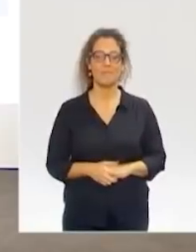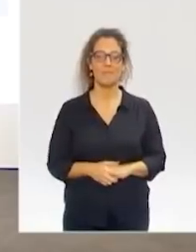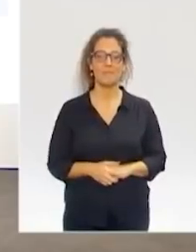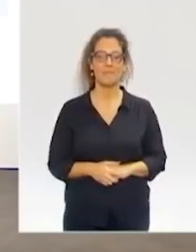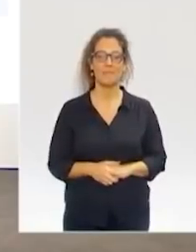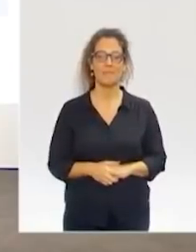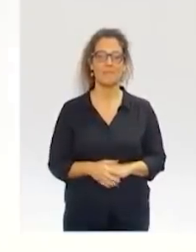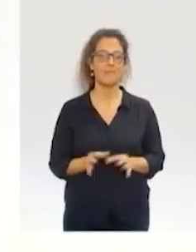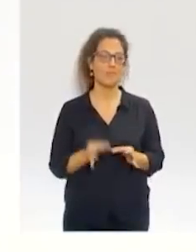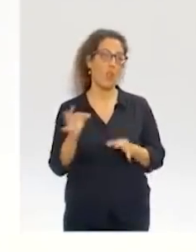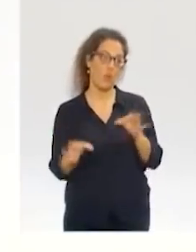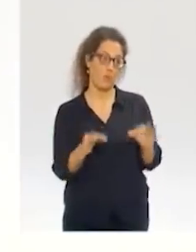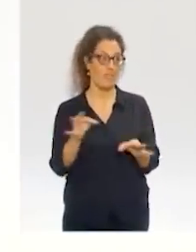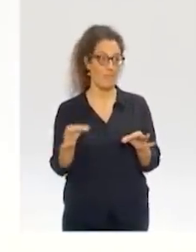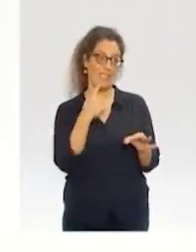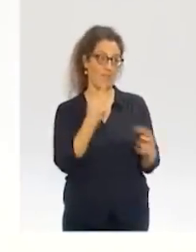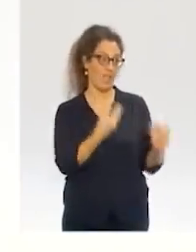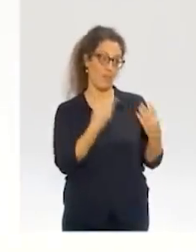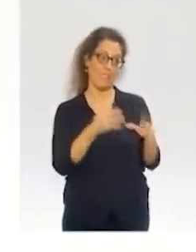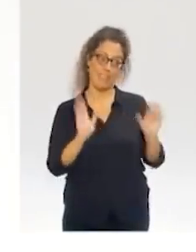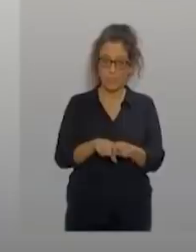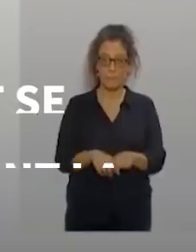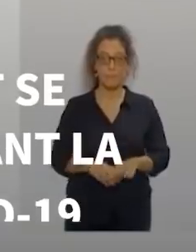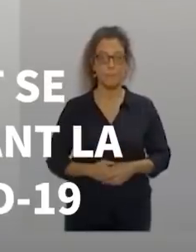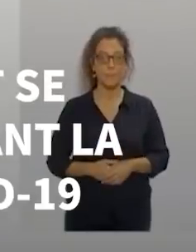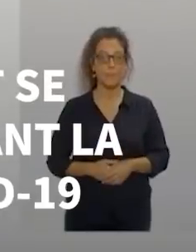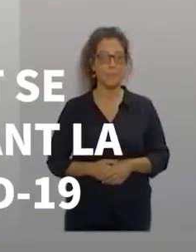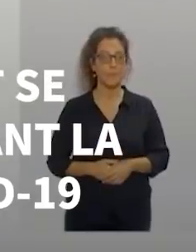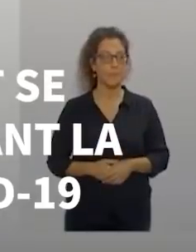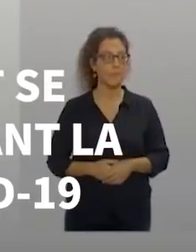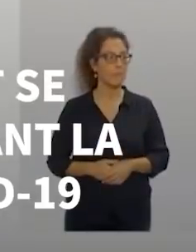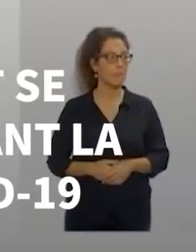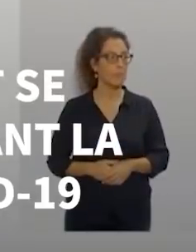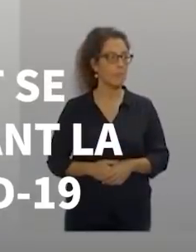La pandémie n'empêche pas la moquerie, monsieur le Premier ministre.